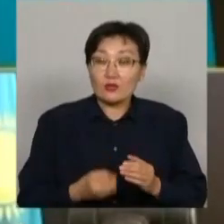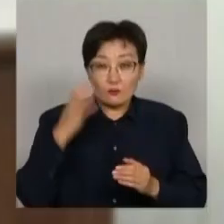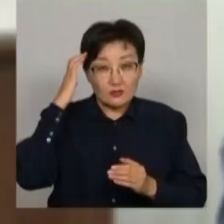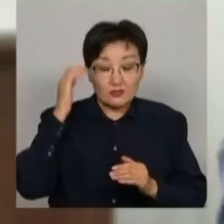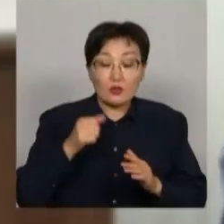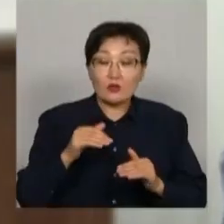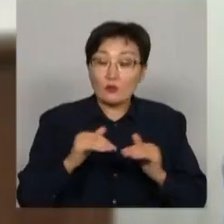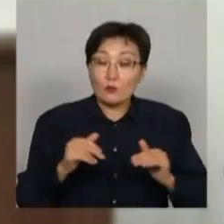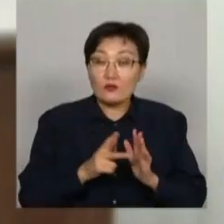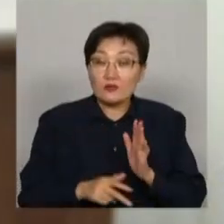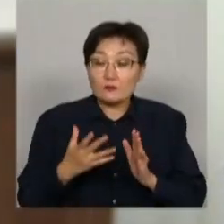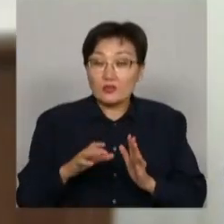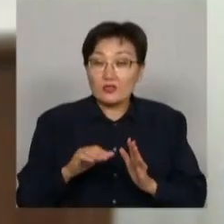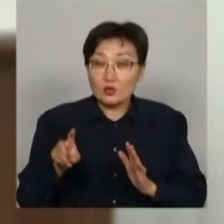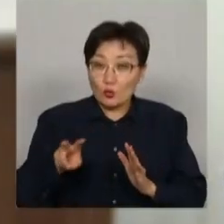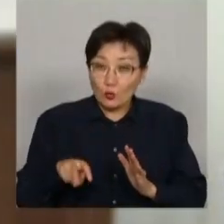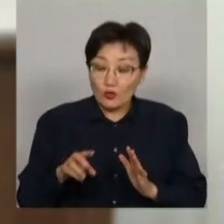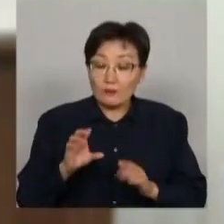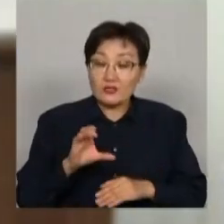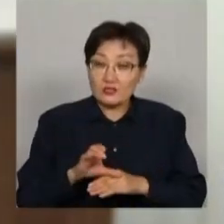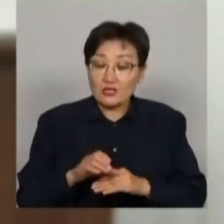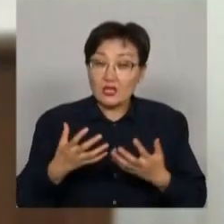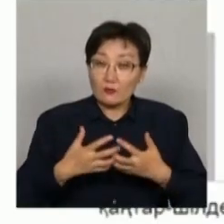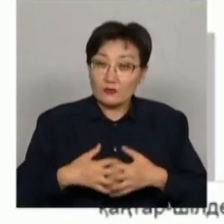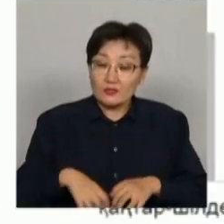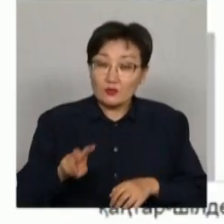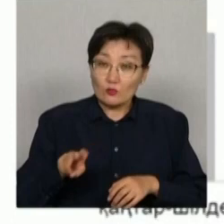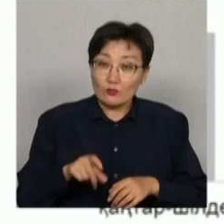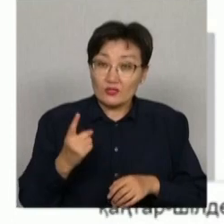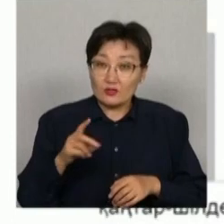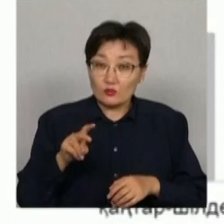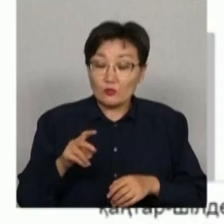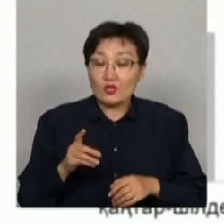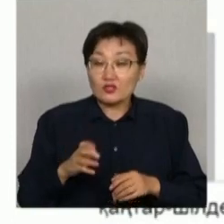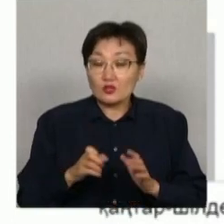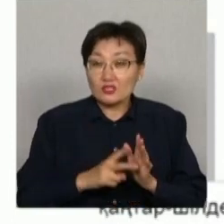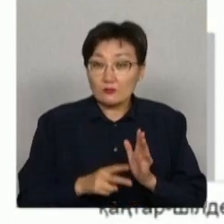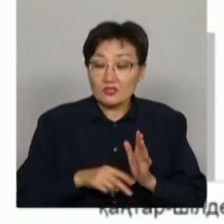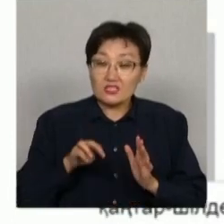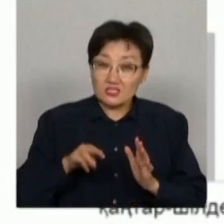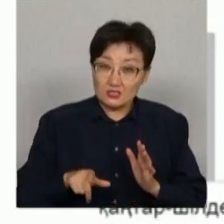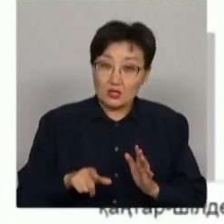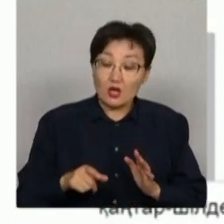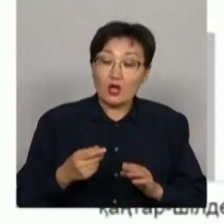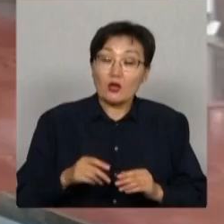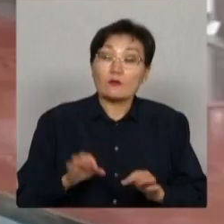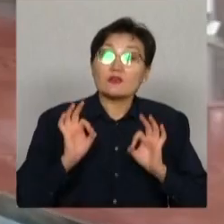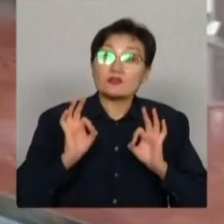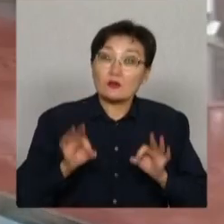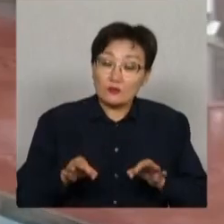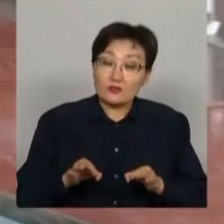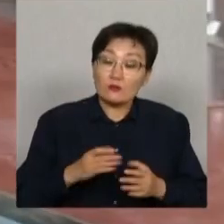уровне 85 долларов за баррель и расчетный курс доллара США на уровне 470 тенге. При